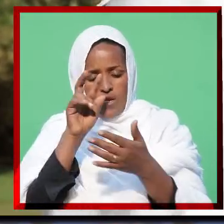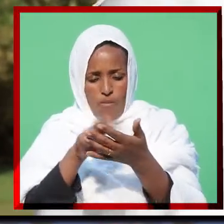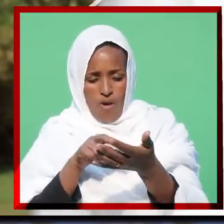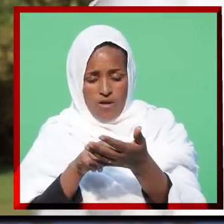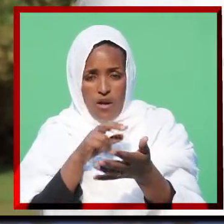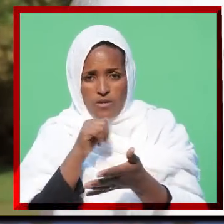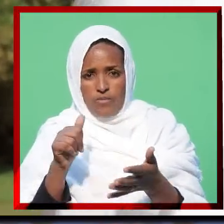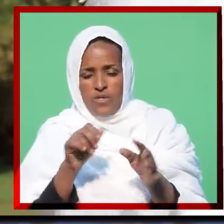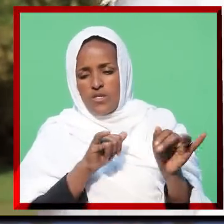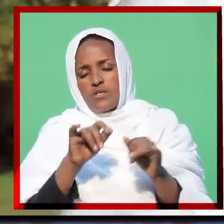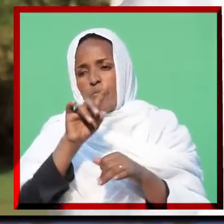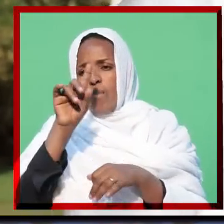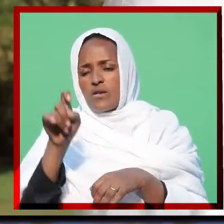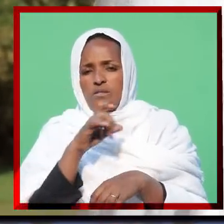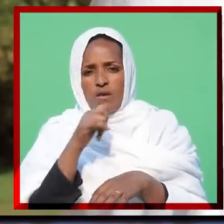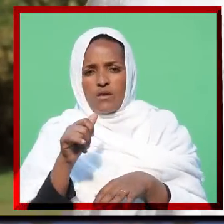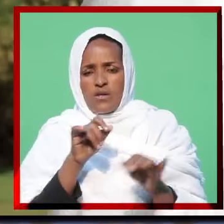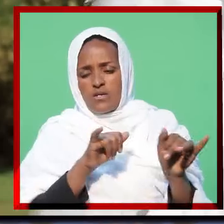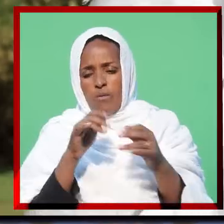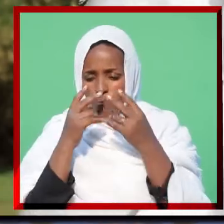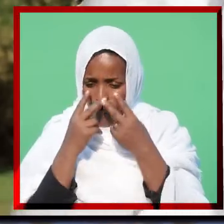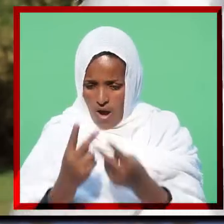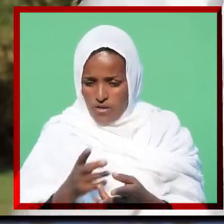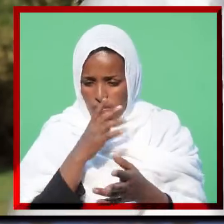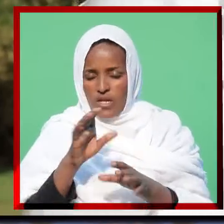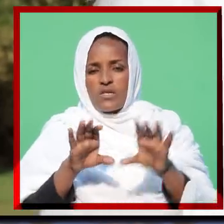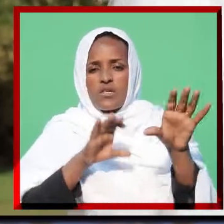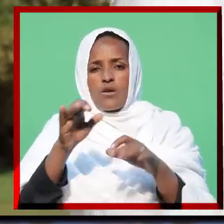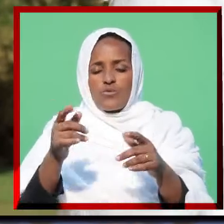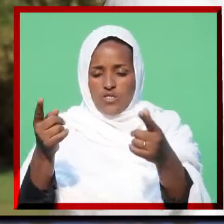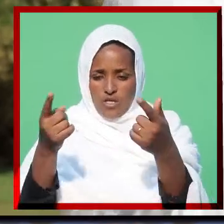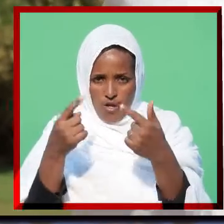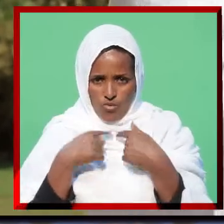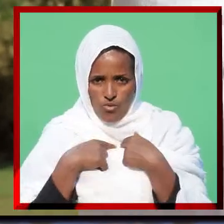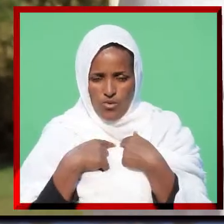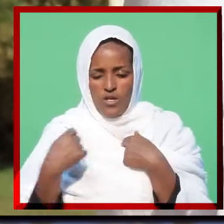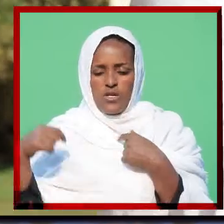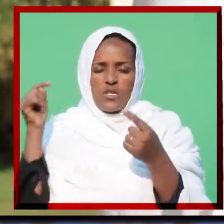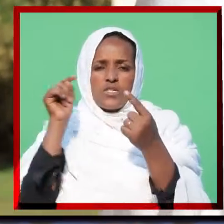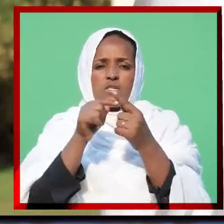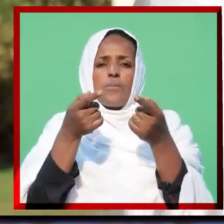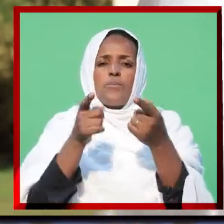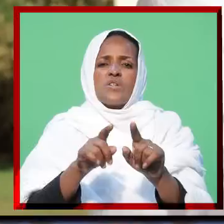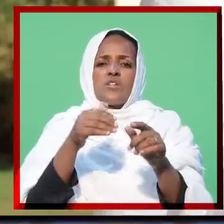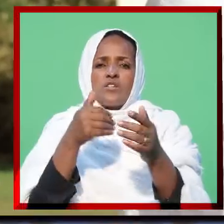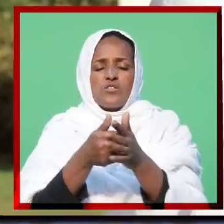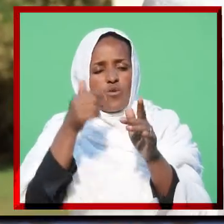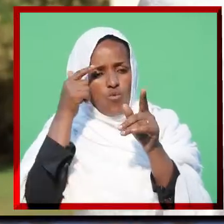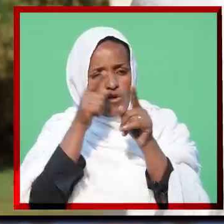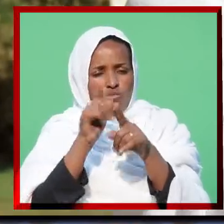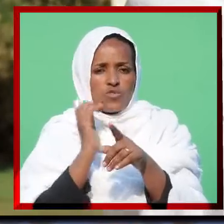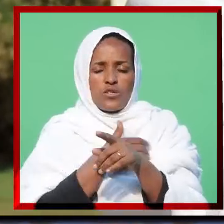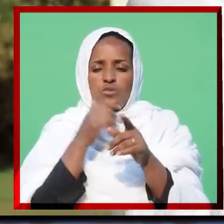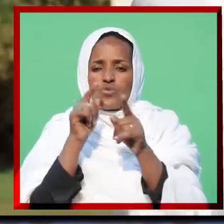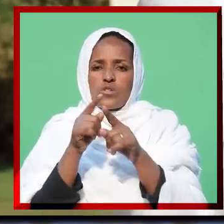እንደማናነብ እንደማንጠይቅ እንደማንመለከት እያደረጉ ሲነግሩን እስከ መቼ ድረስ